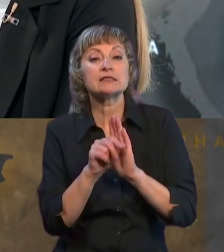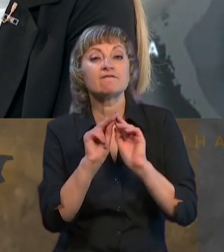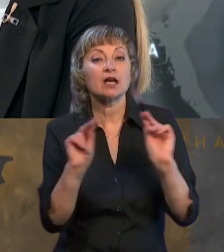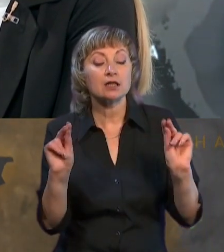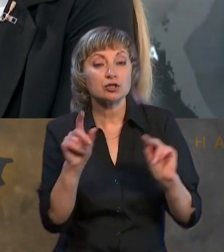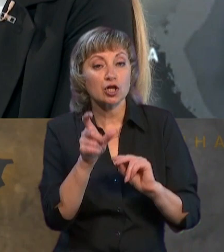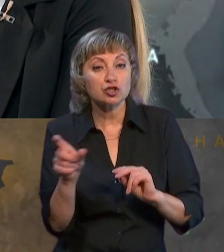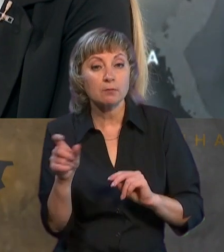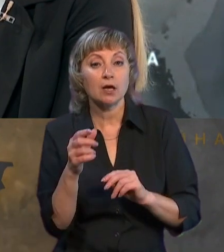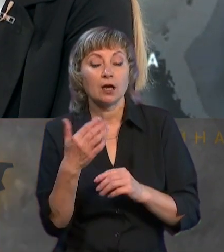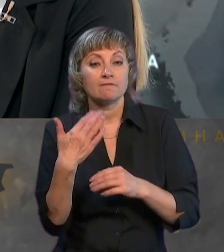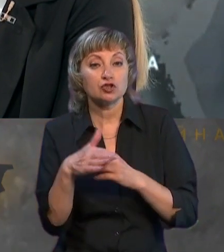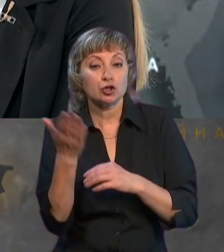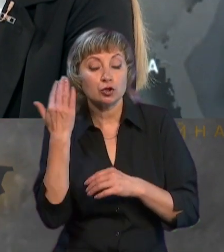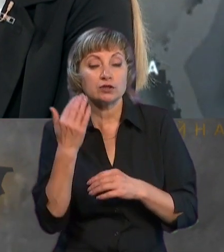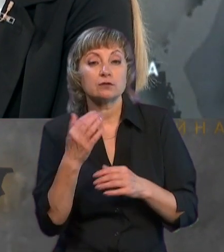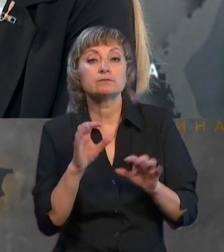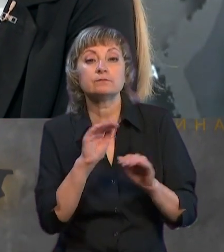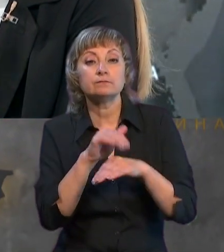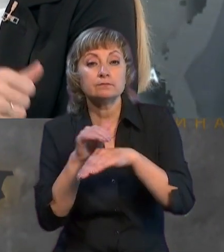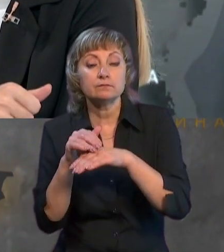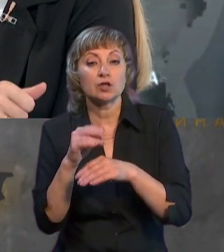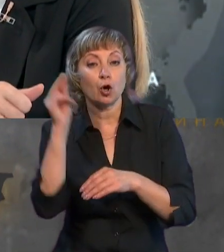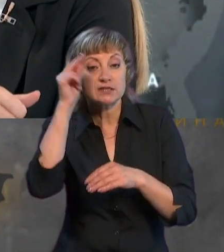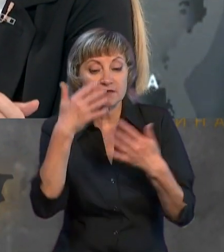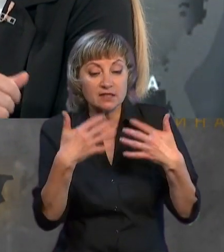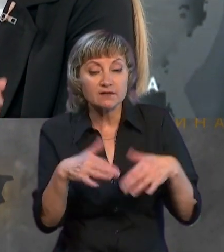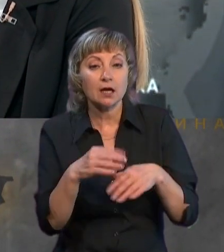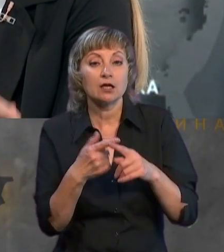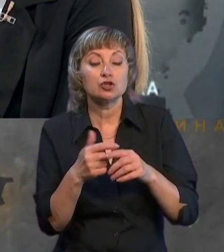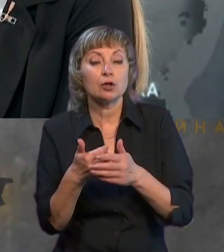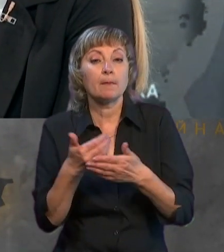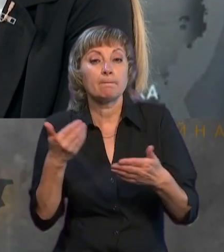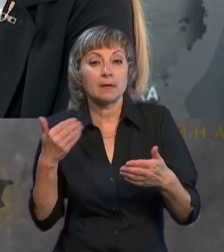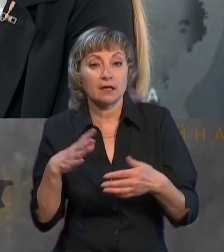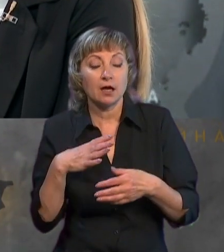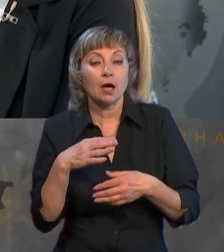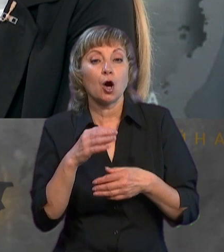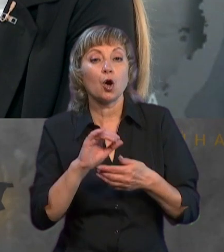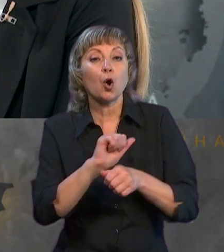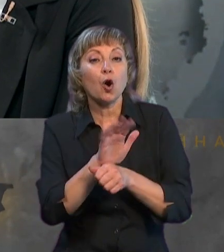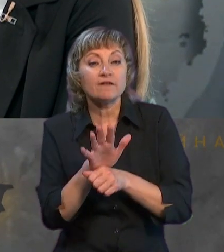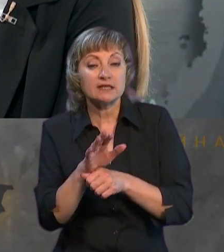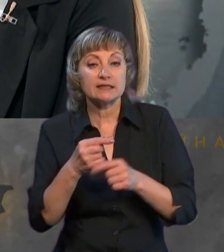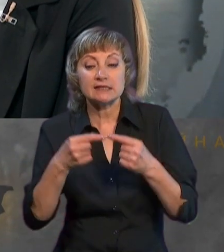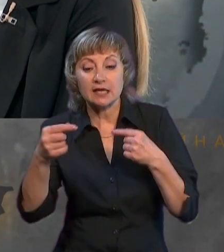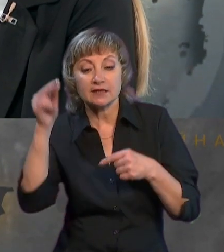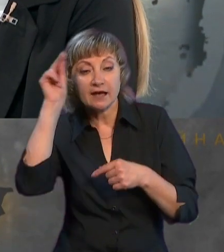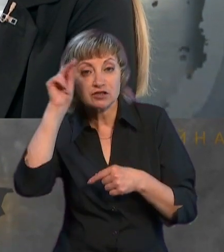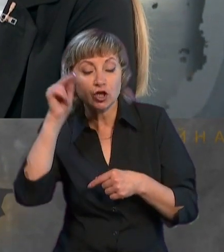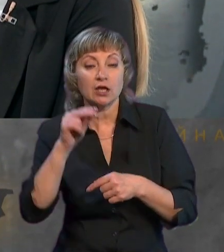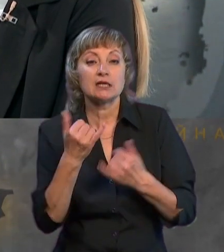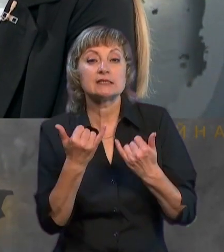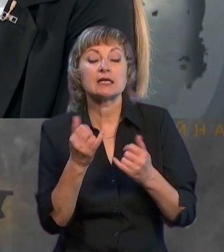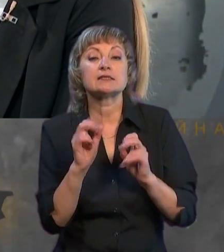вчителями, і ось вони вже тоді били на сполох за освітні втрати, тому що цьому передував ковід дистанційне навчання. Так. Зараз, за оцінками, як